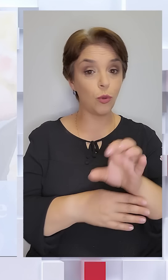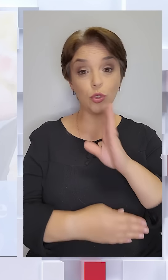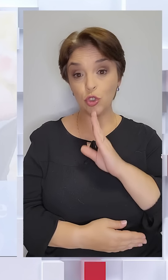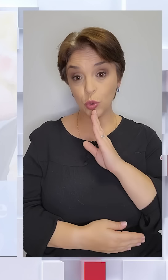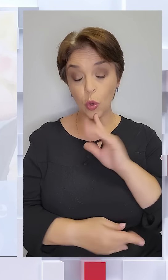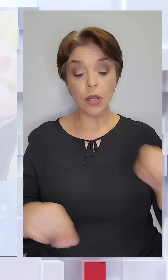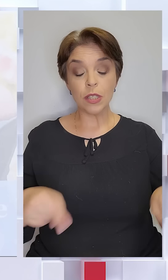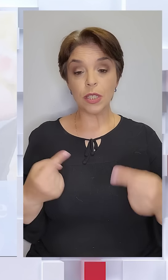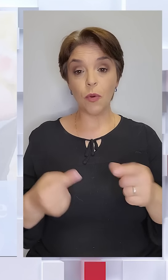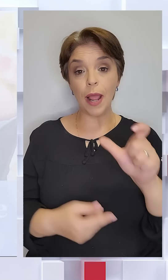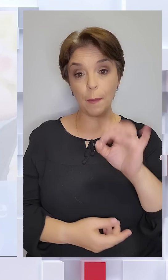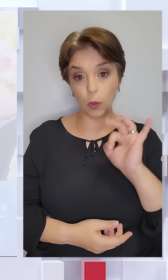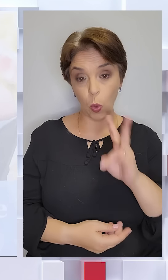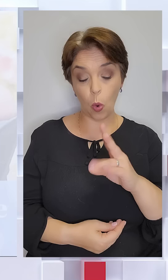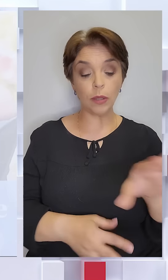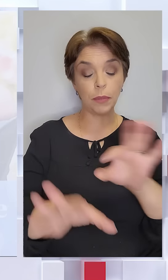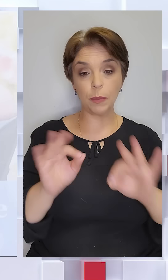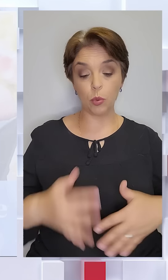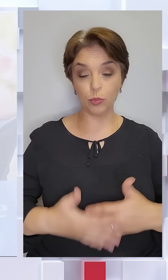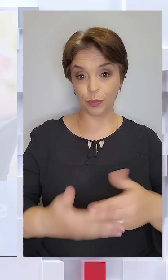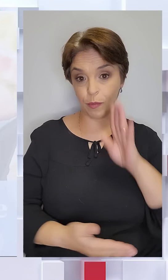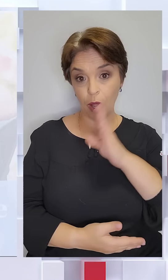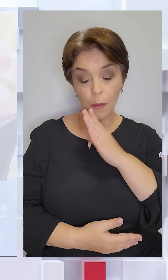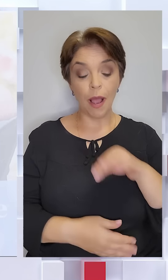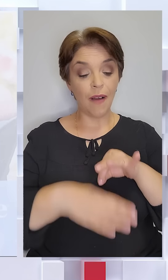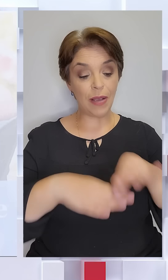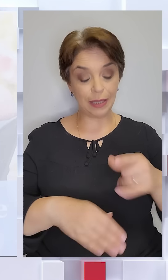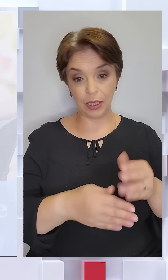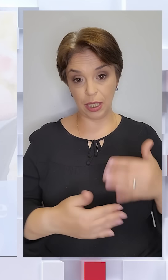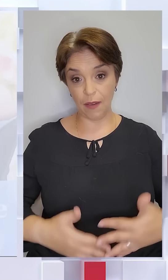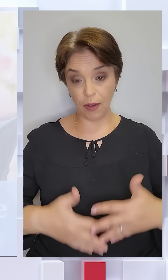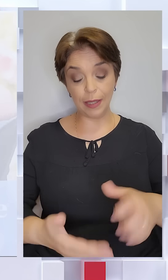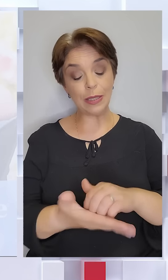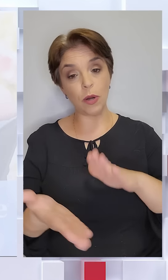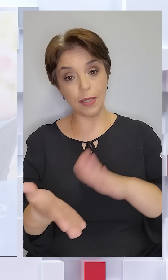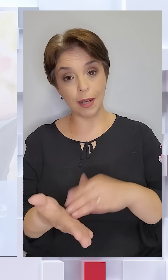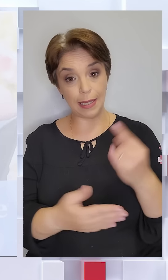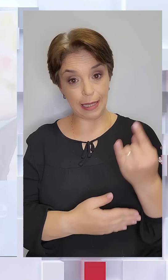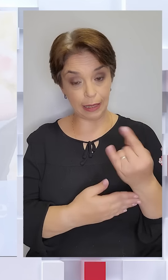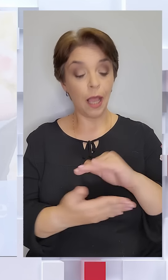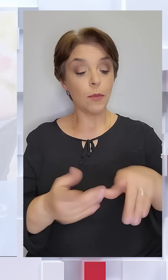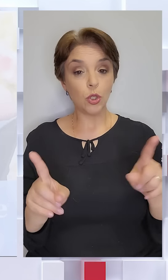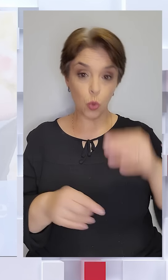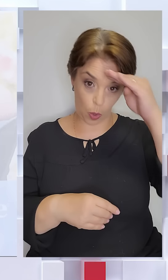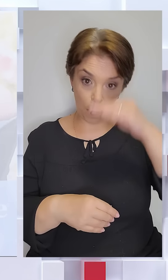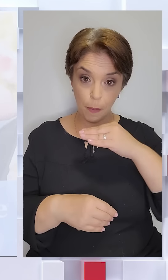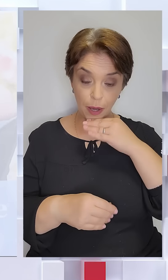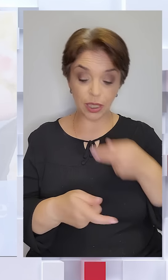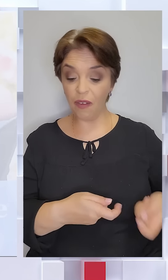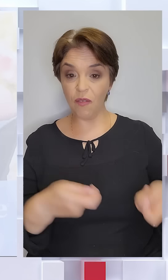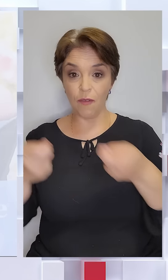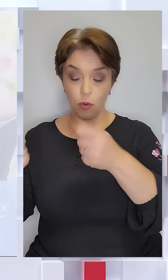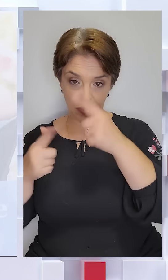жінок, створення ембріона, підбір сурогатної матері, ведення її вагітності, реєстрація дитини, після чого батько